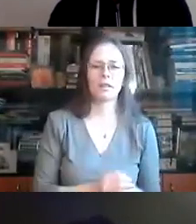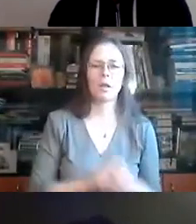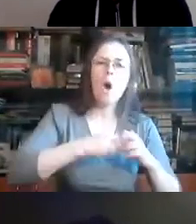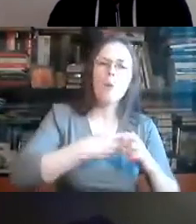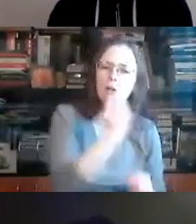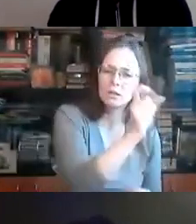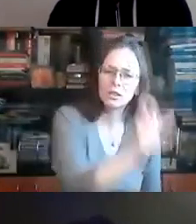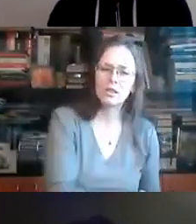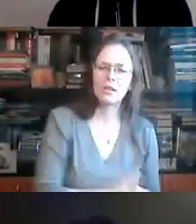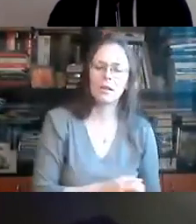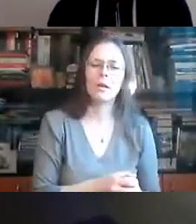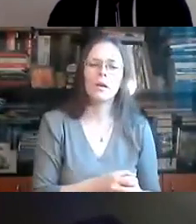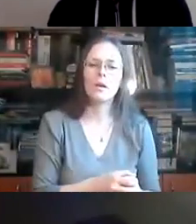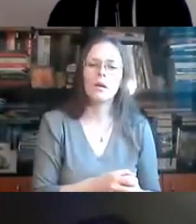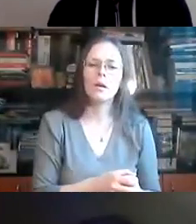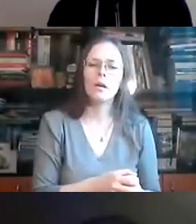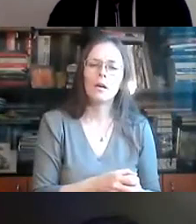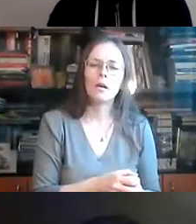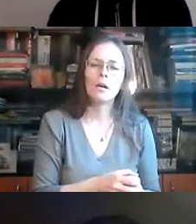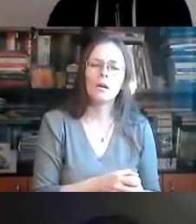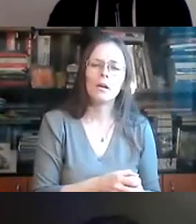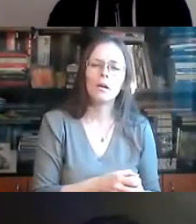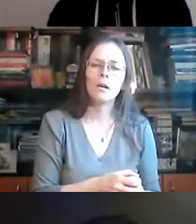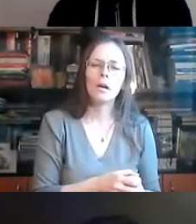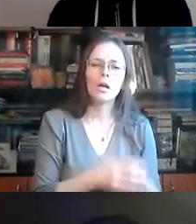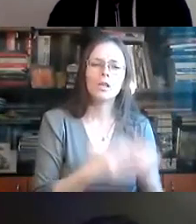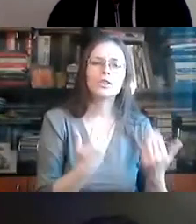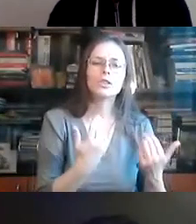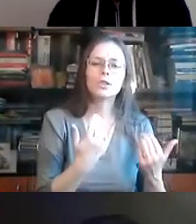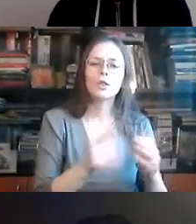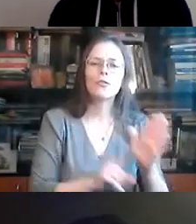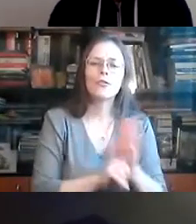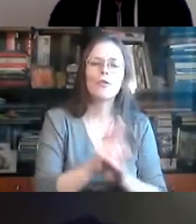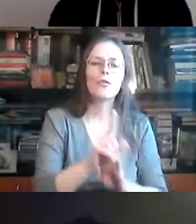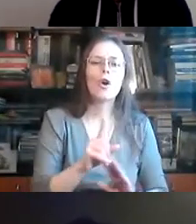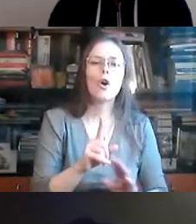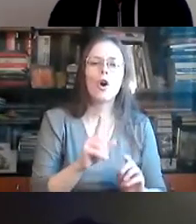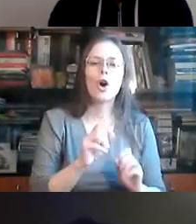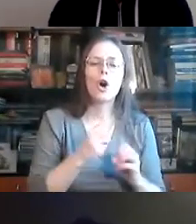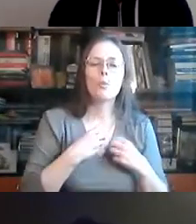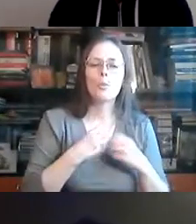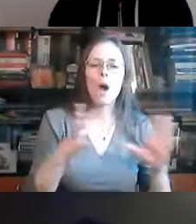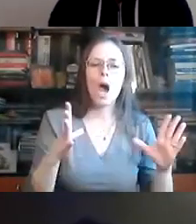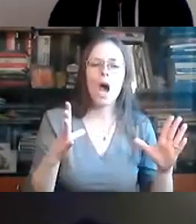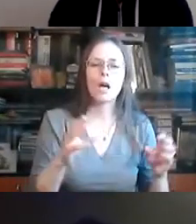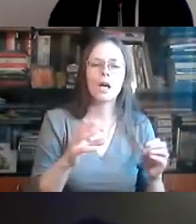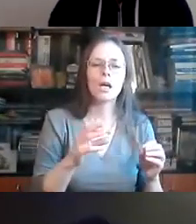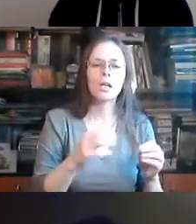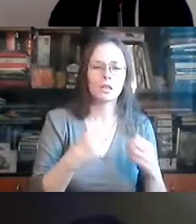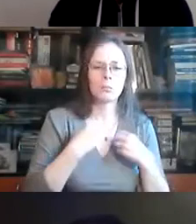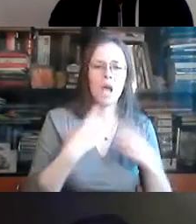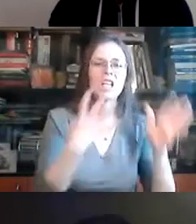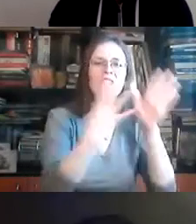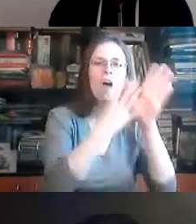юбилея, окончания Второй мировой войны, мы тоже говорим не о войне, мы говорим